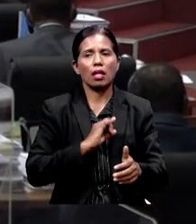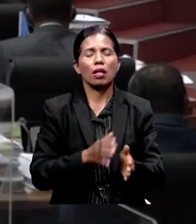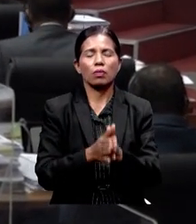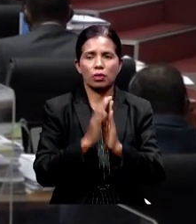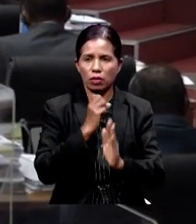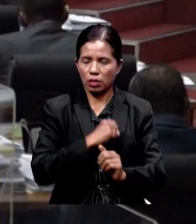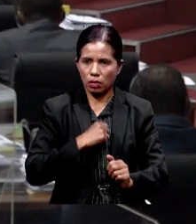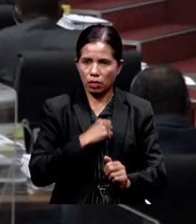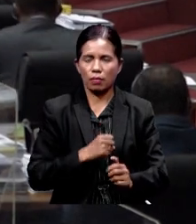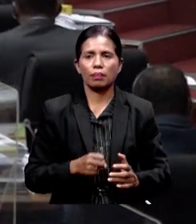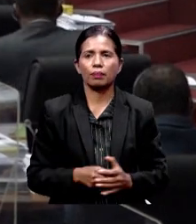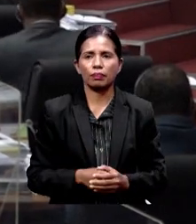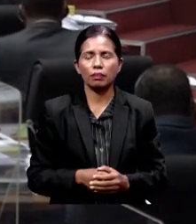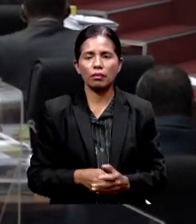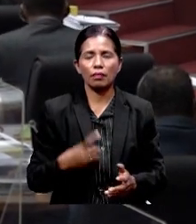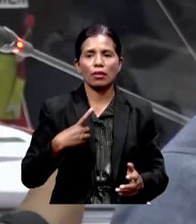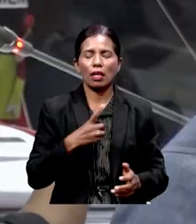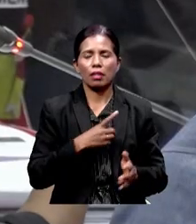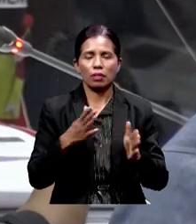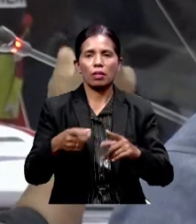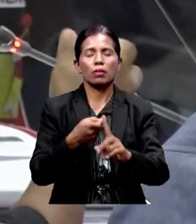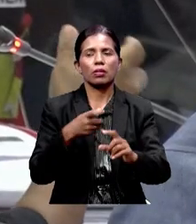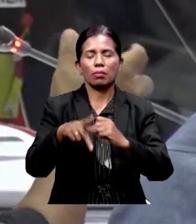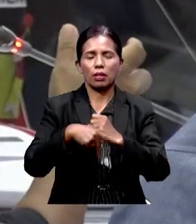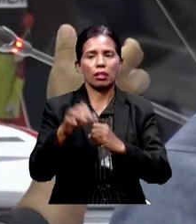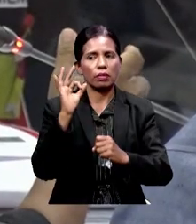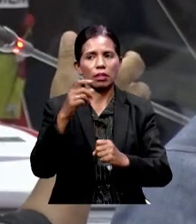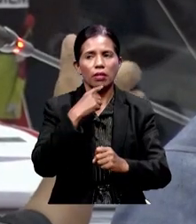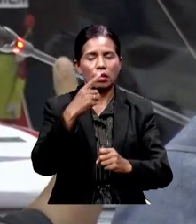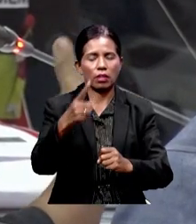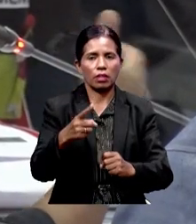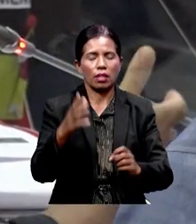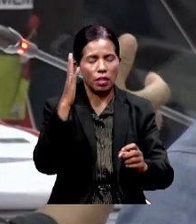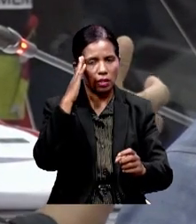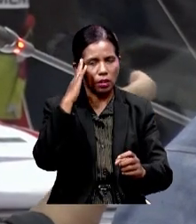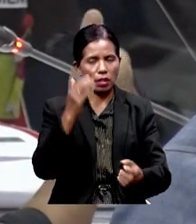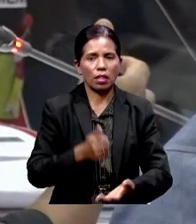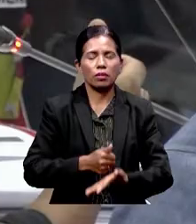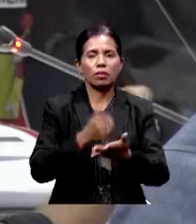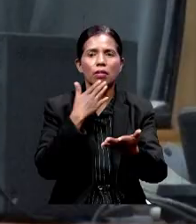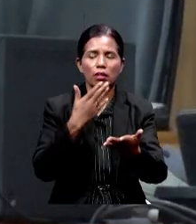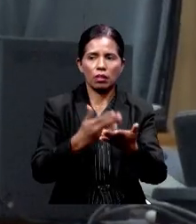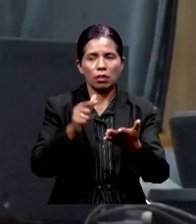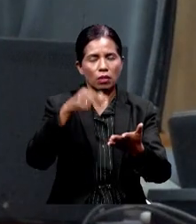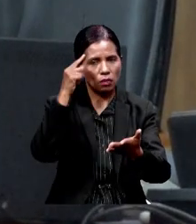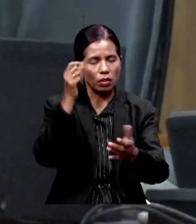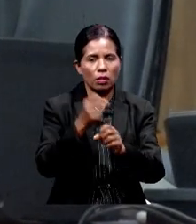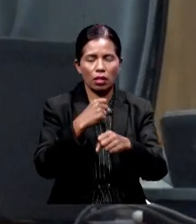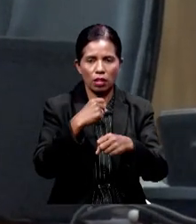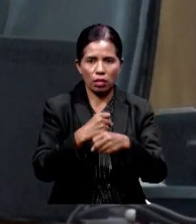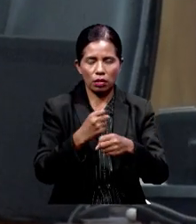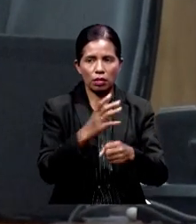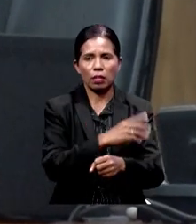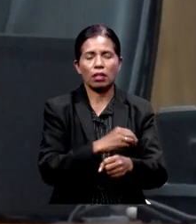disculpa. Hatamba intervensaun ne deputado Sira Usi Freteling afirma Freteling rekonyese no apoio buat dia nebe governo halo no papel